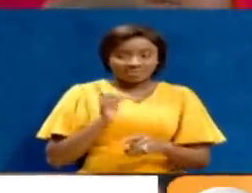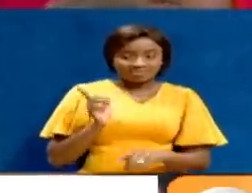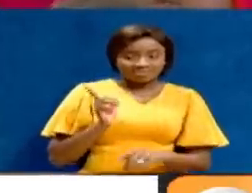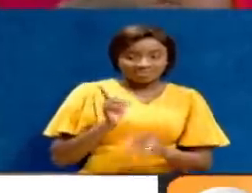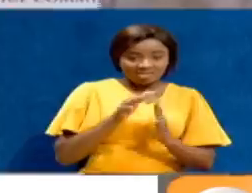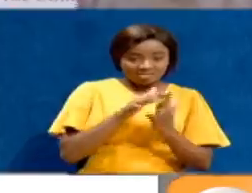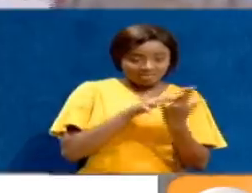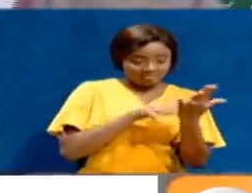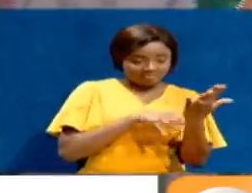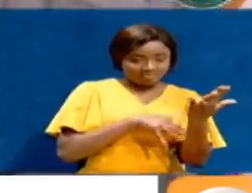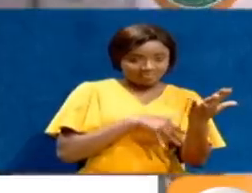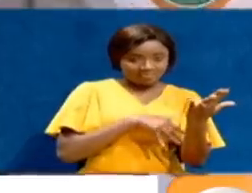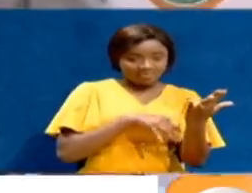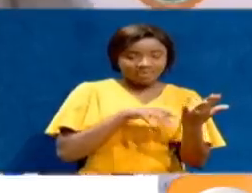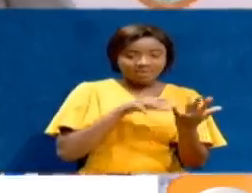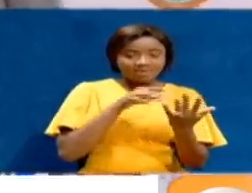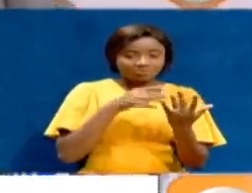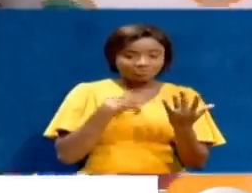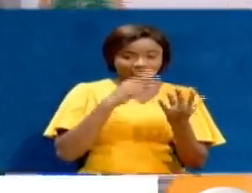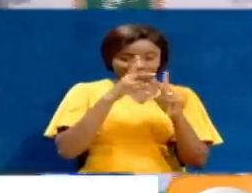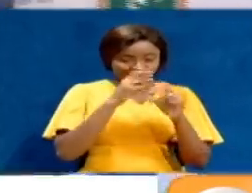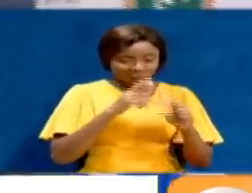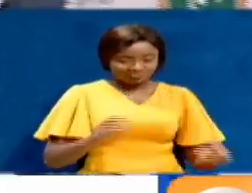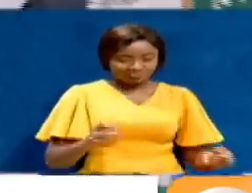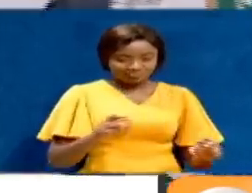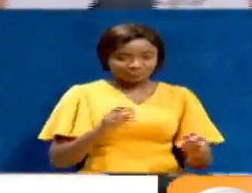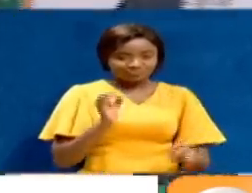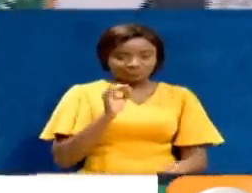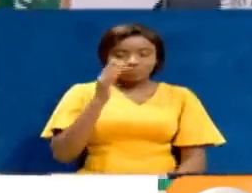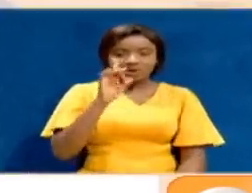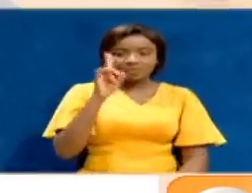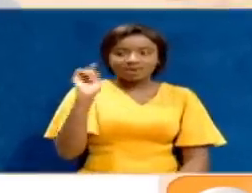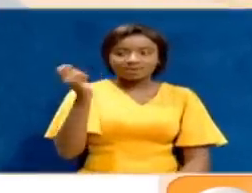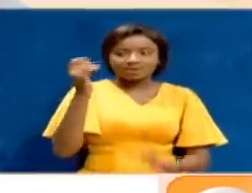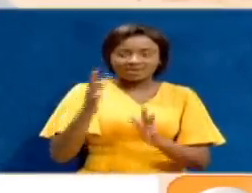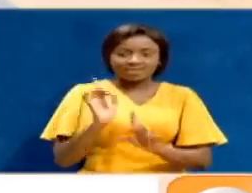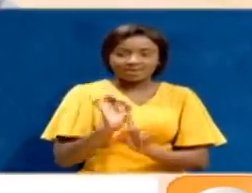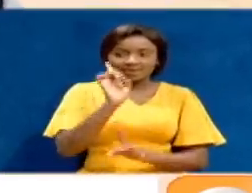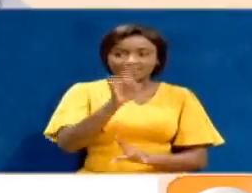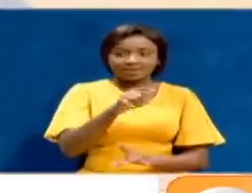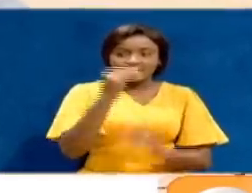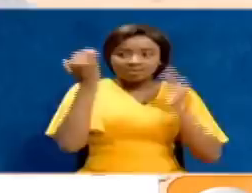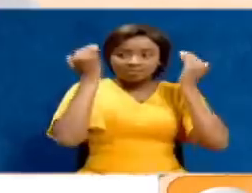msasa waliorodheshwa kuwania kiti cha jaji mkuu baada ya Mkenya mmoja kufika